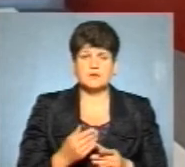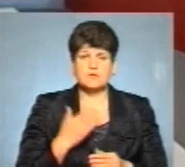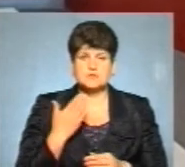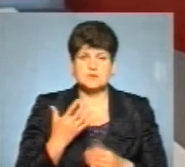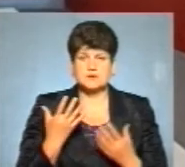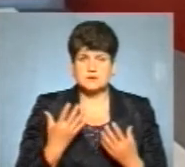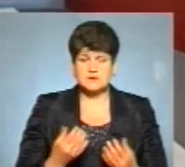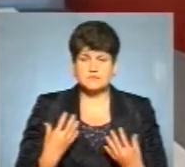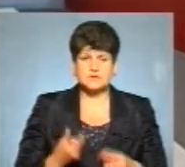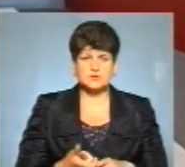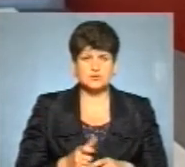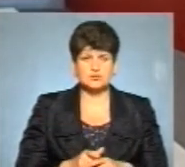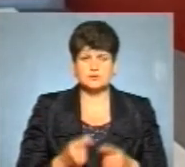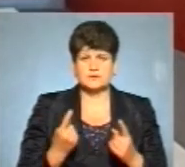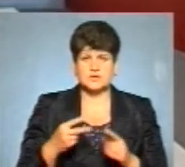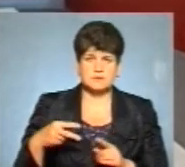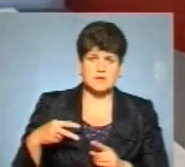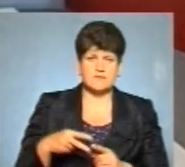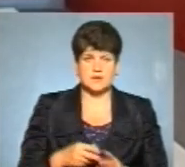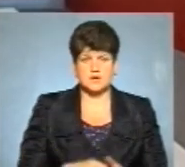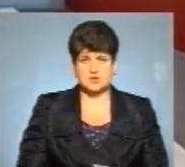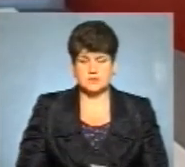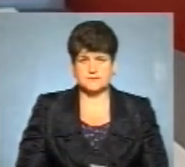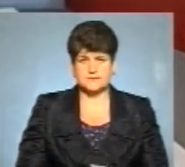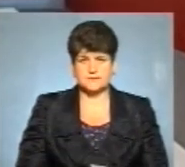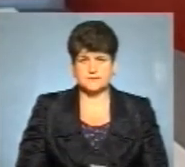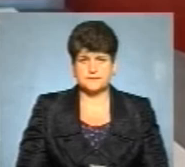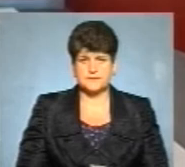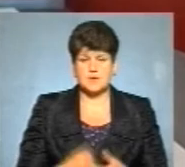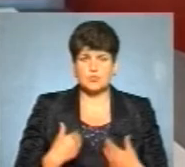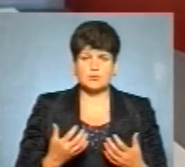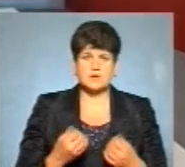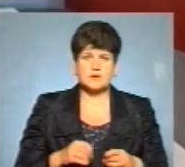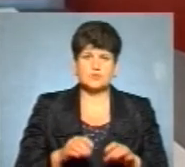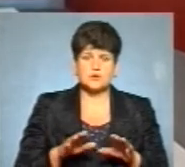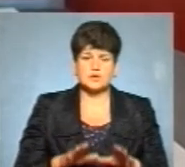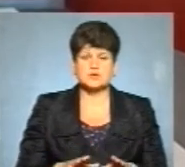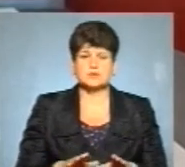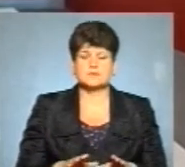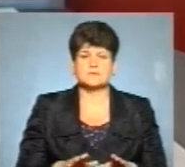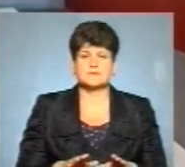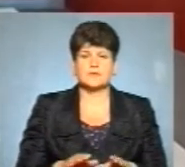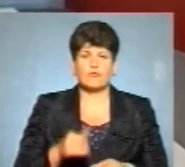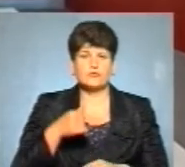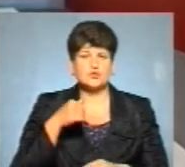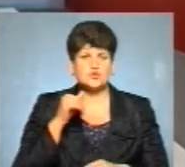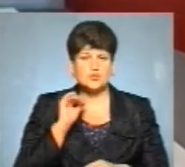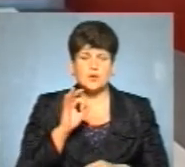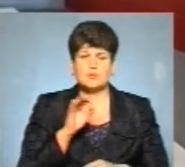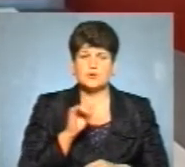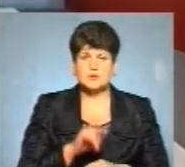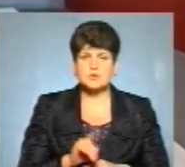дні вже з дуже великим навантаженням. І мною прийнято рішення вчора про те,